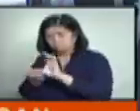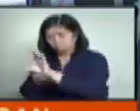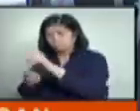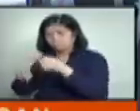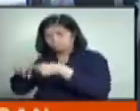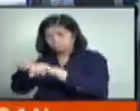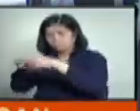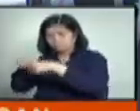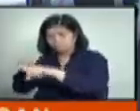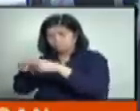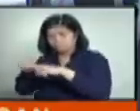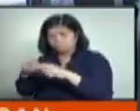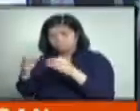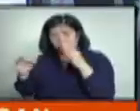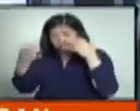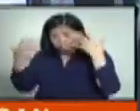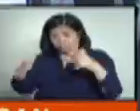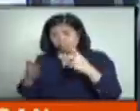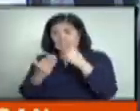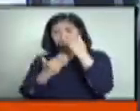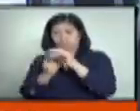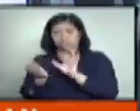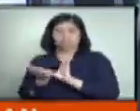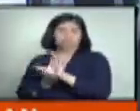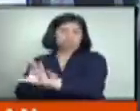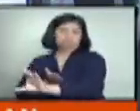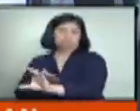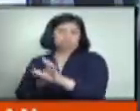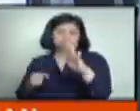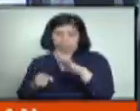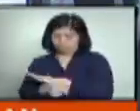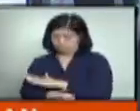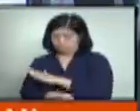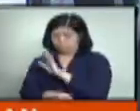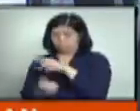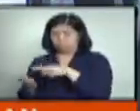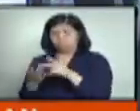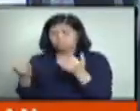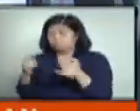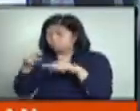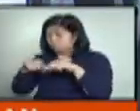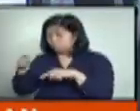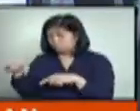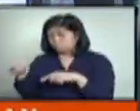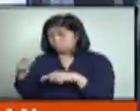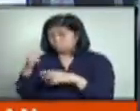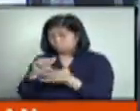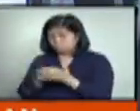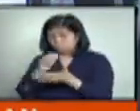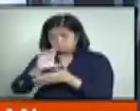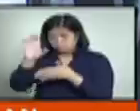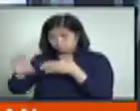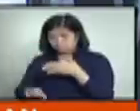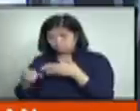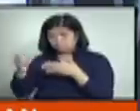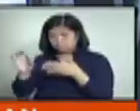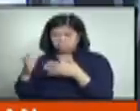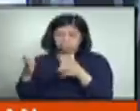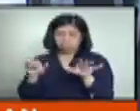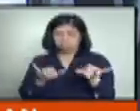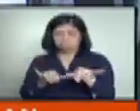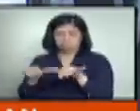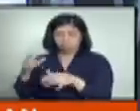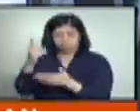natapos yung proyekto. Pag natapos ng proyekto, saka ibibigay in full yung payment. Now, it's up to you kung yung ba itatapusin mo in a span